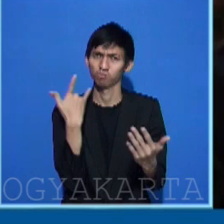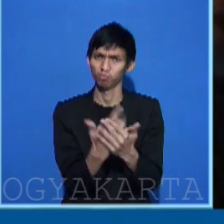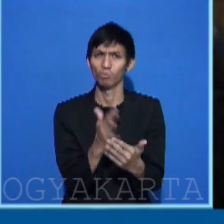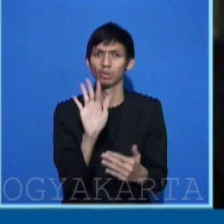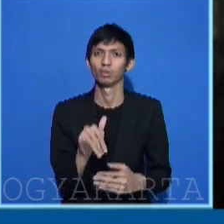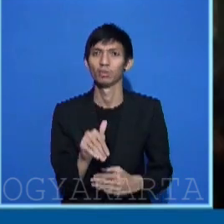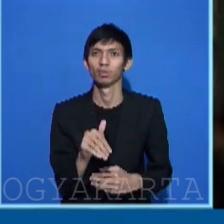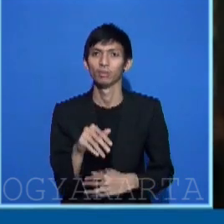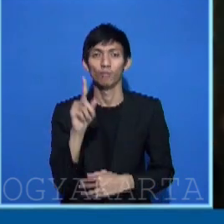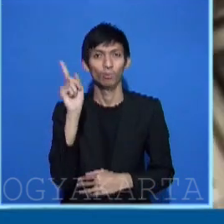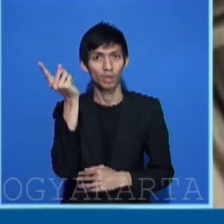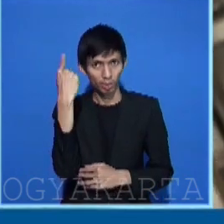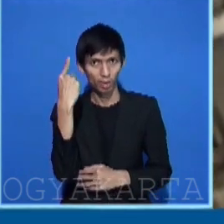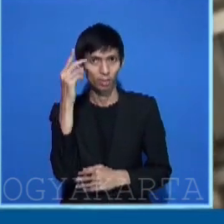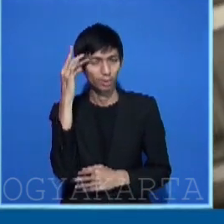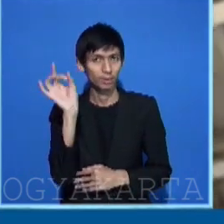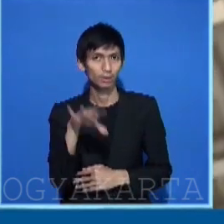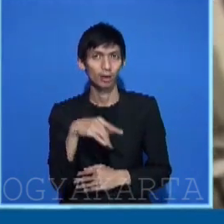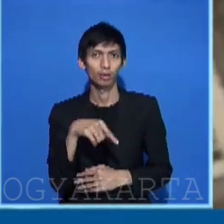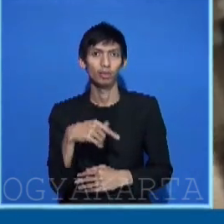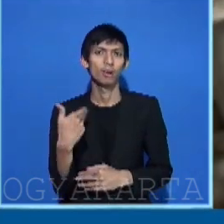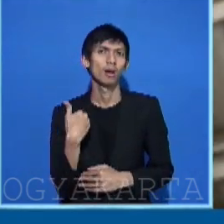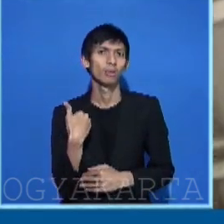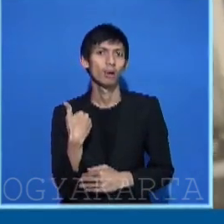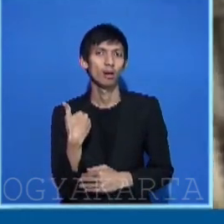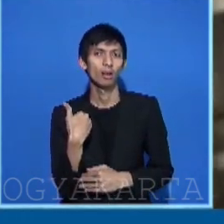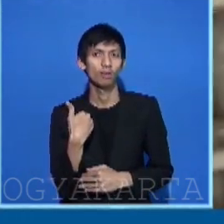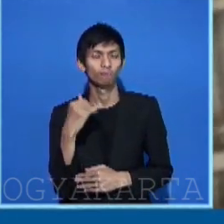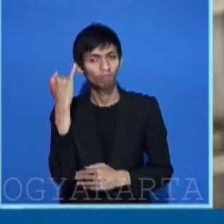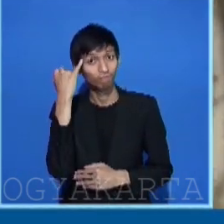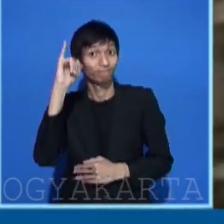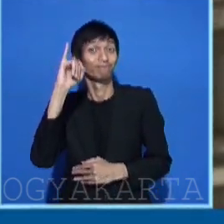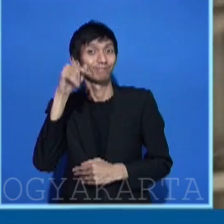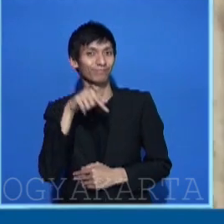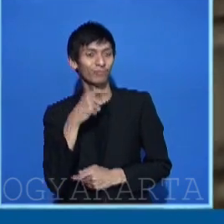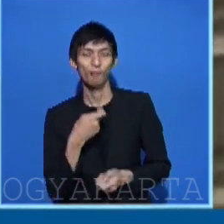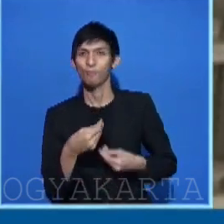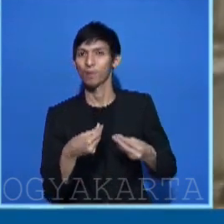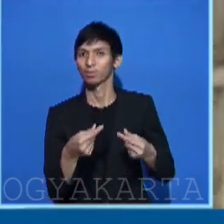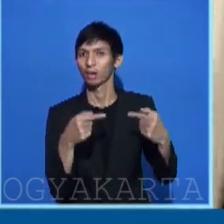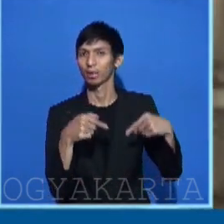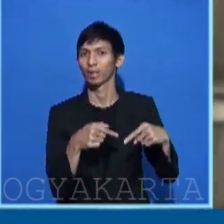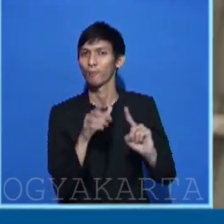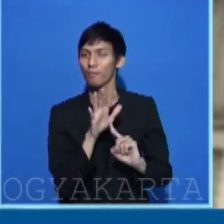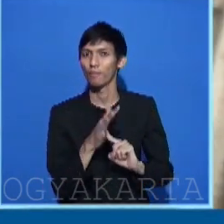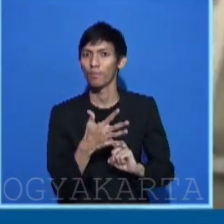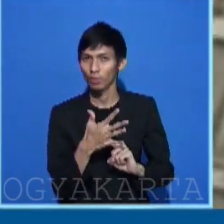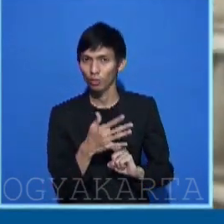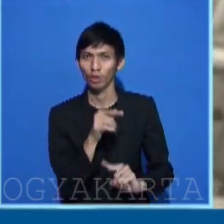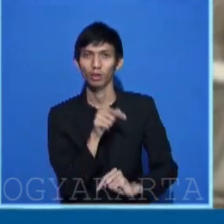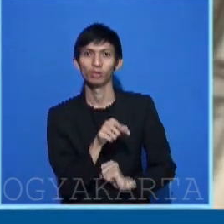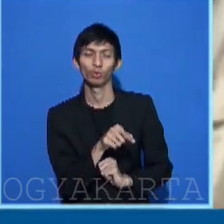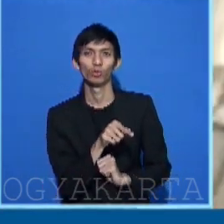pamerintah Kalurahan Sri Martani gadah penggalian kados pundi peken tradisional ingkang wonten ing laladan Kalurahan Sri Martani ugi